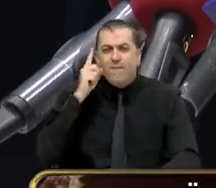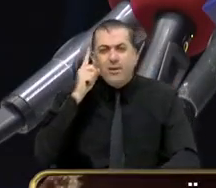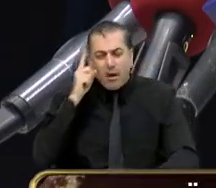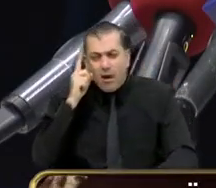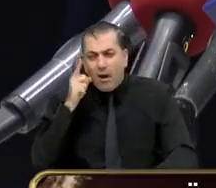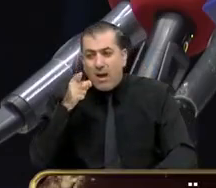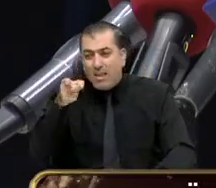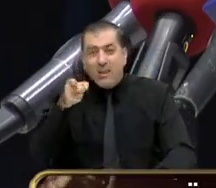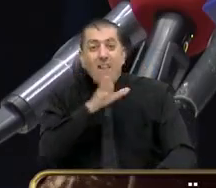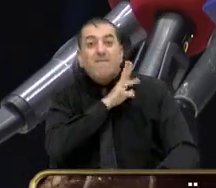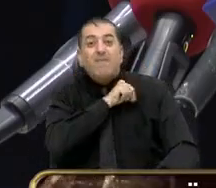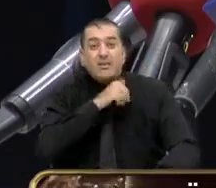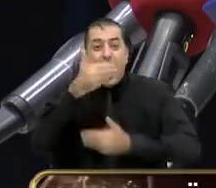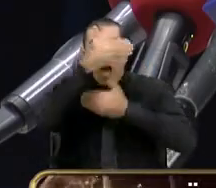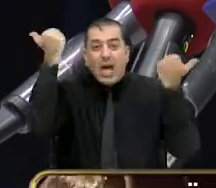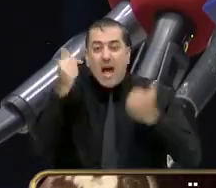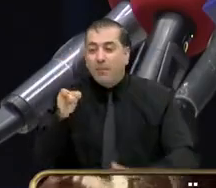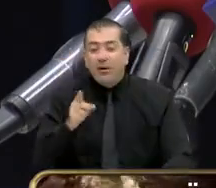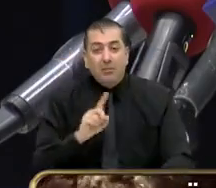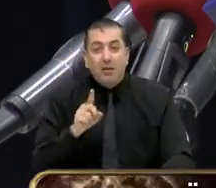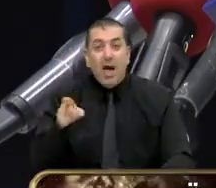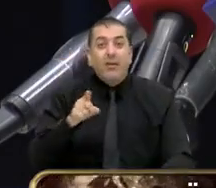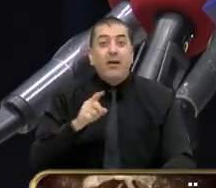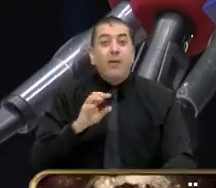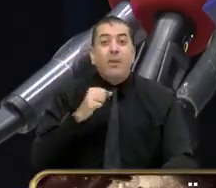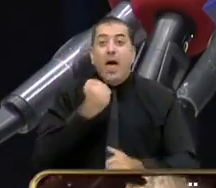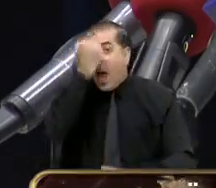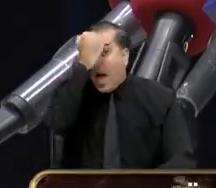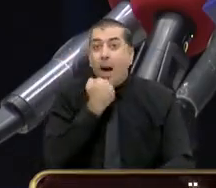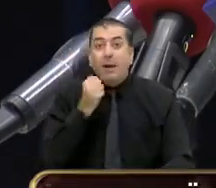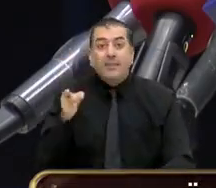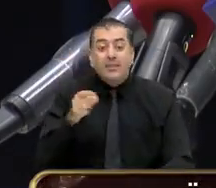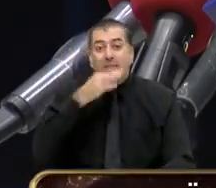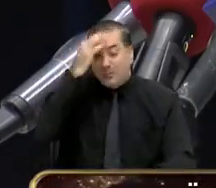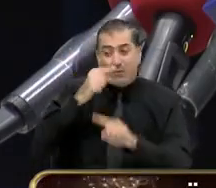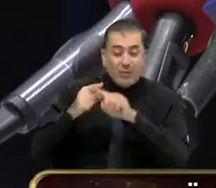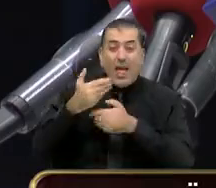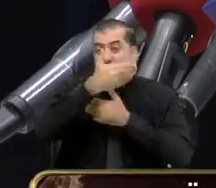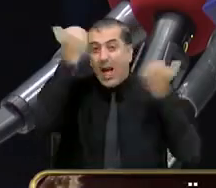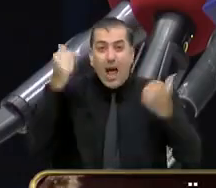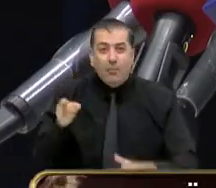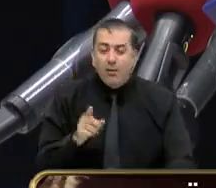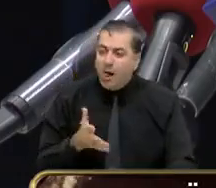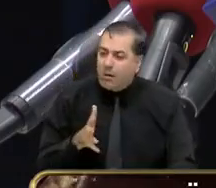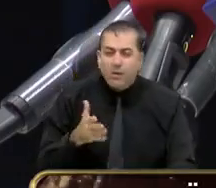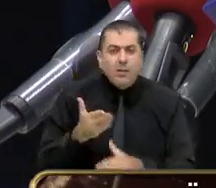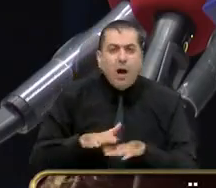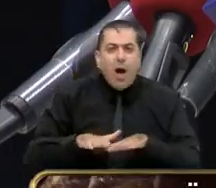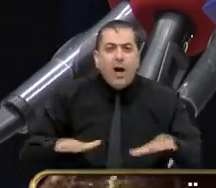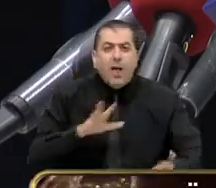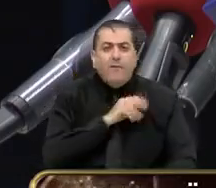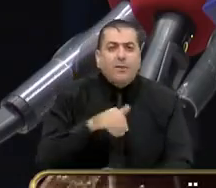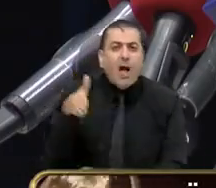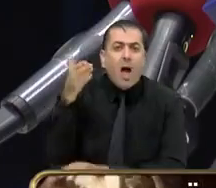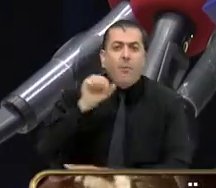ليسوا إرهابيين، والمقاومة ليست إرهاب بل مقاومة لتحرير الأرض بعد ضعف